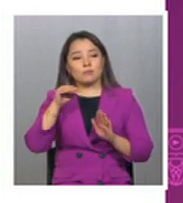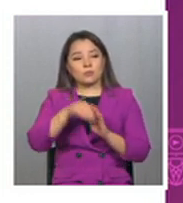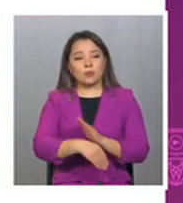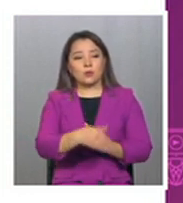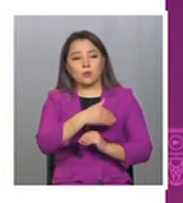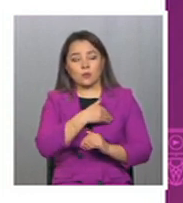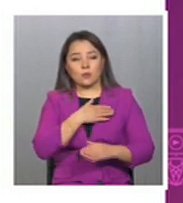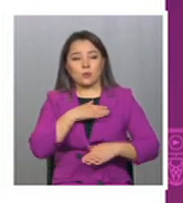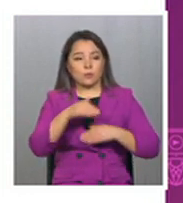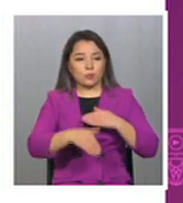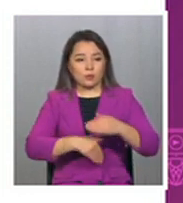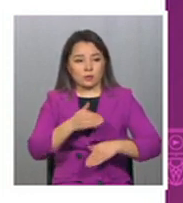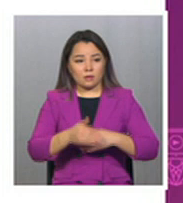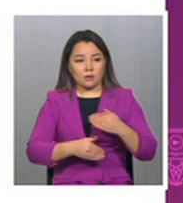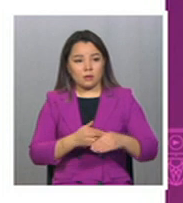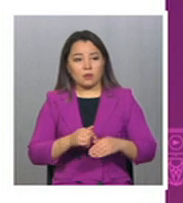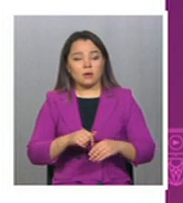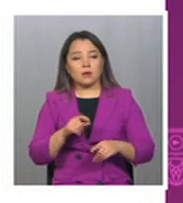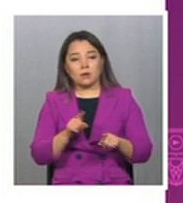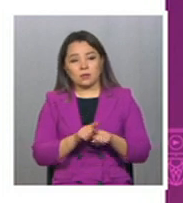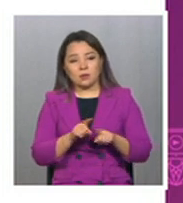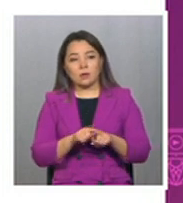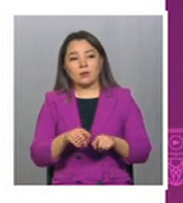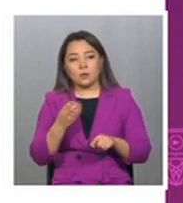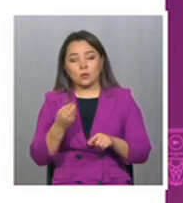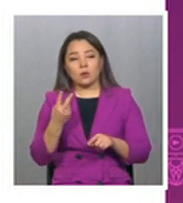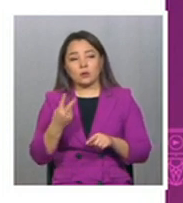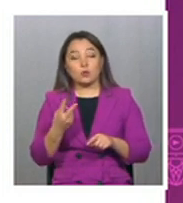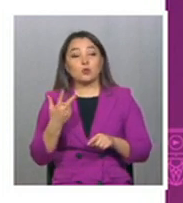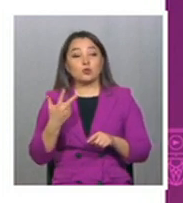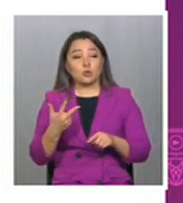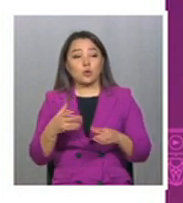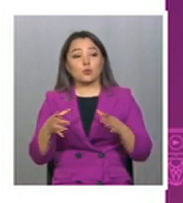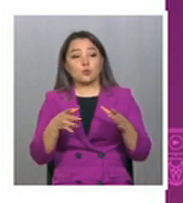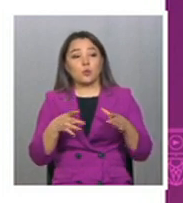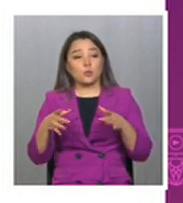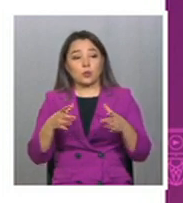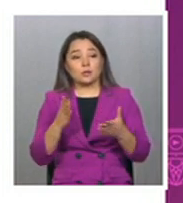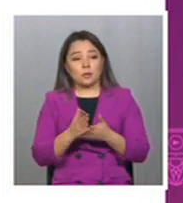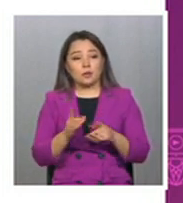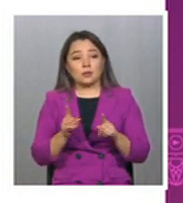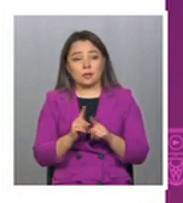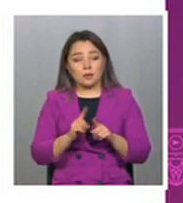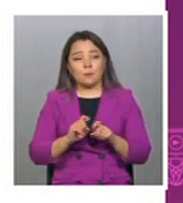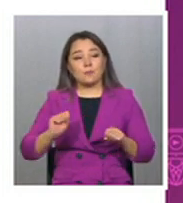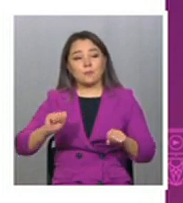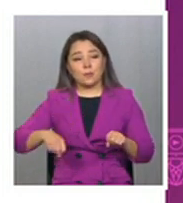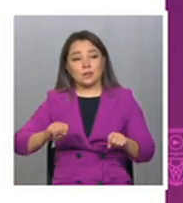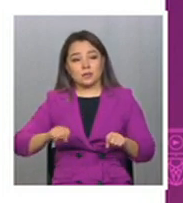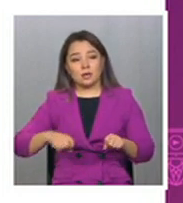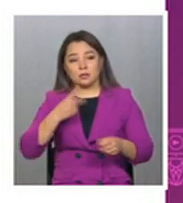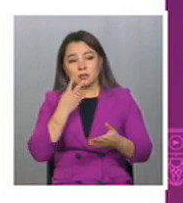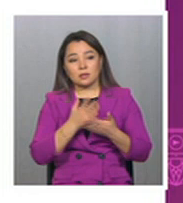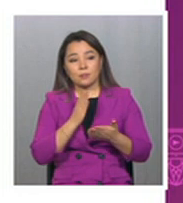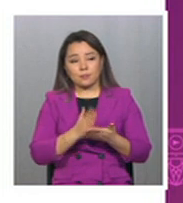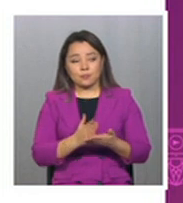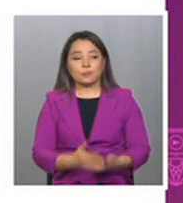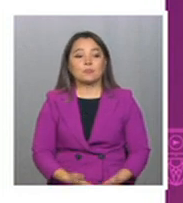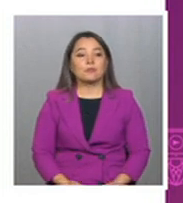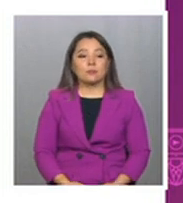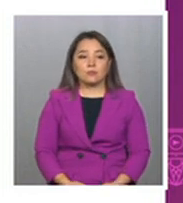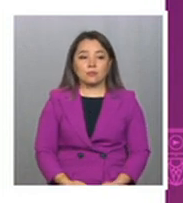кетермеді. Жағал-жағал үш дөңгелекті көкшіл күні мотоцикл. Үшінші